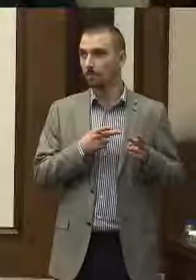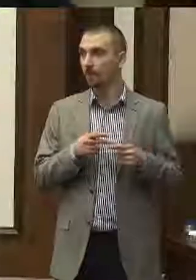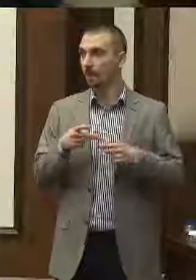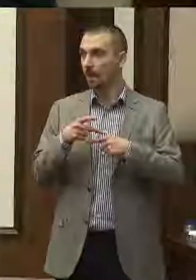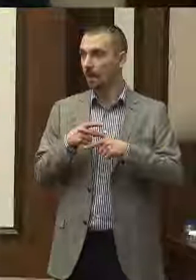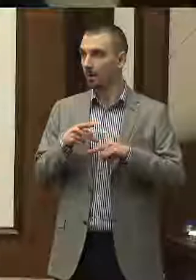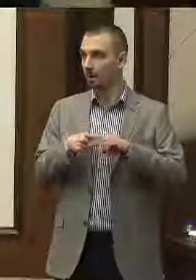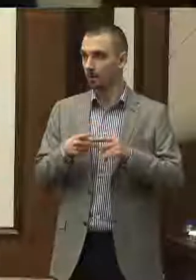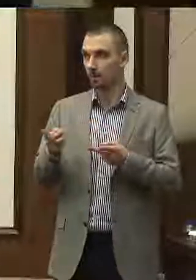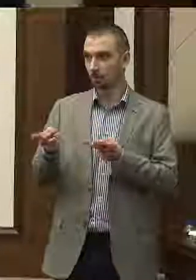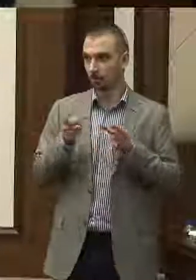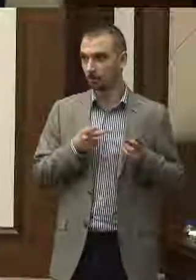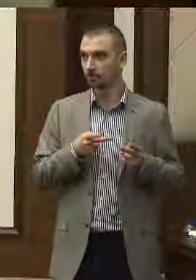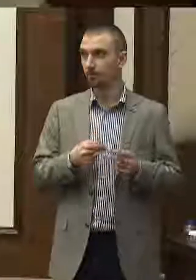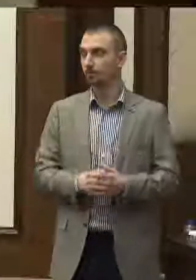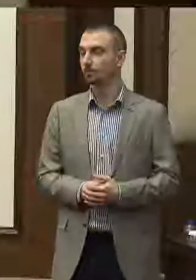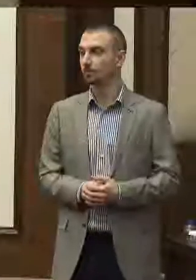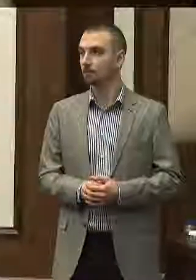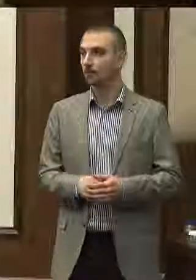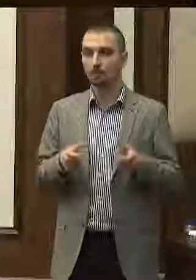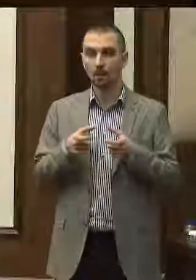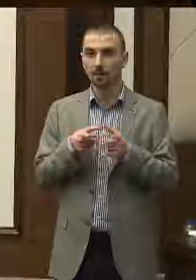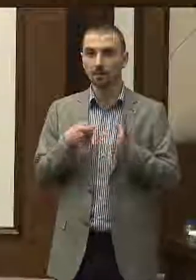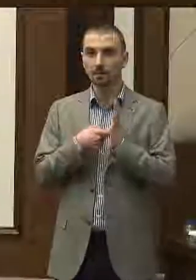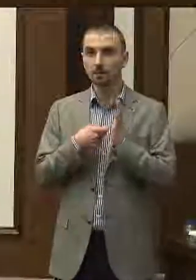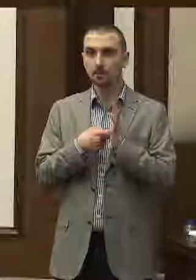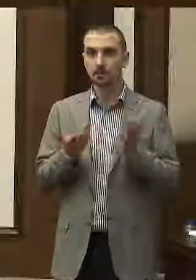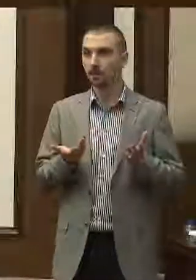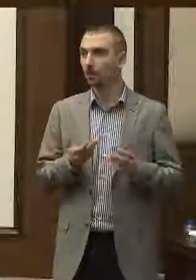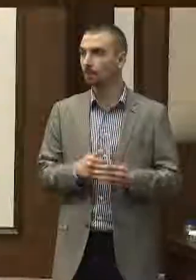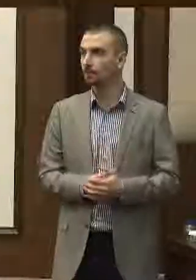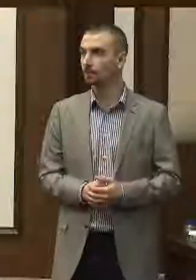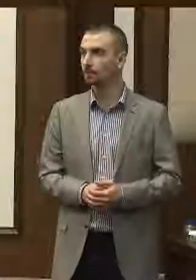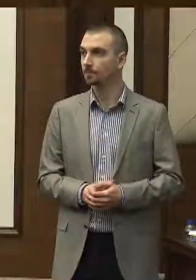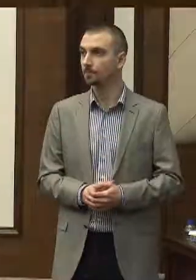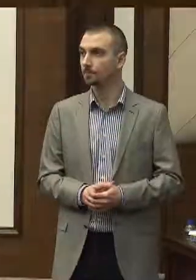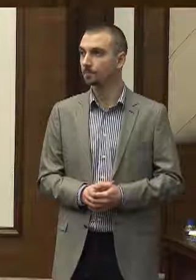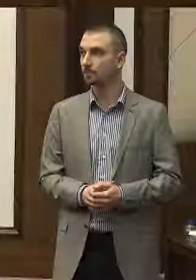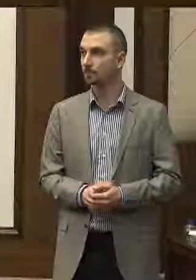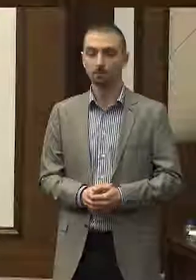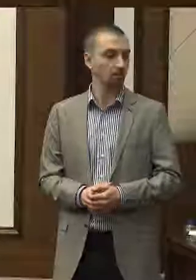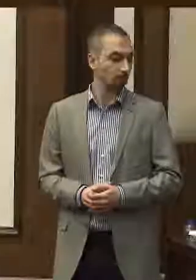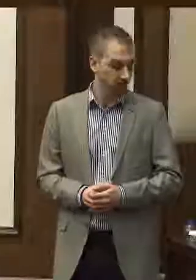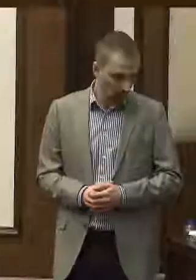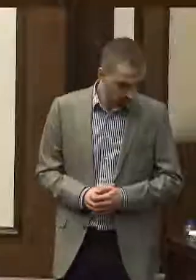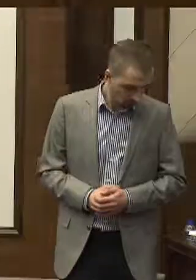Hanım buyurun. Derneğin ismi neydi? Ben Zeynep Hanım'ın derneğinin ismini tam söyler misiniz bana? Önüme bir şey konmadı çünkü.